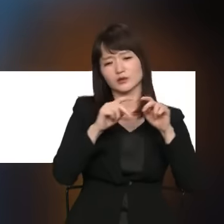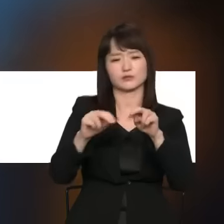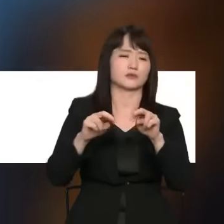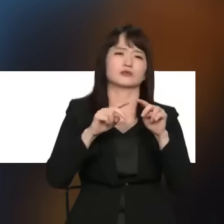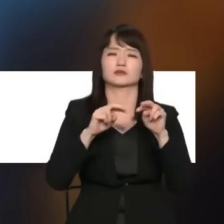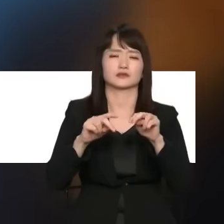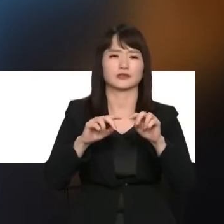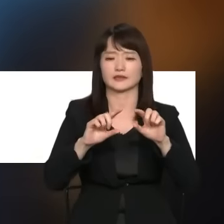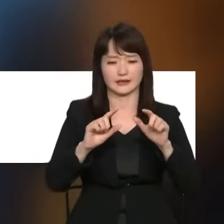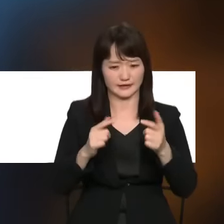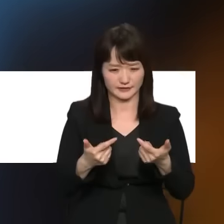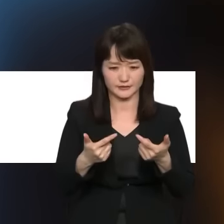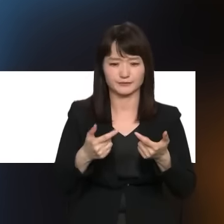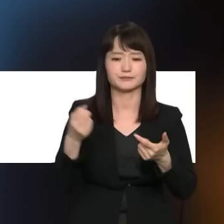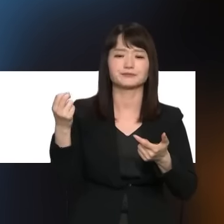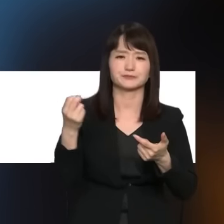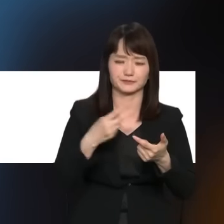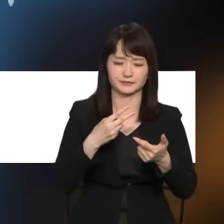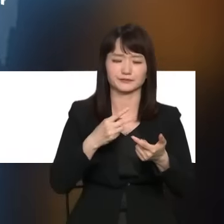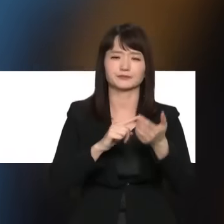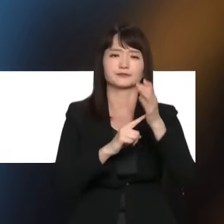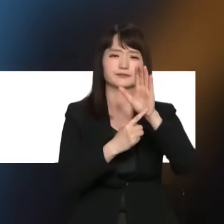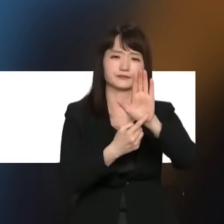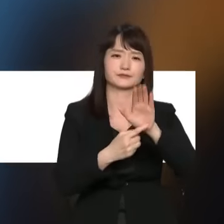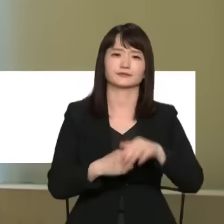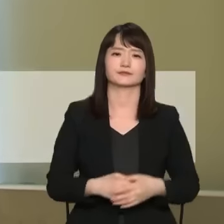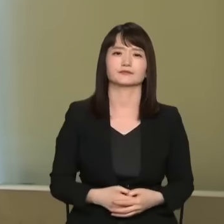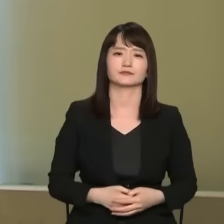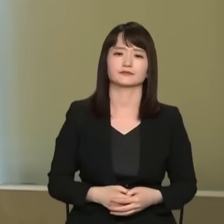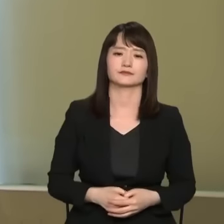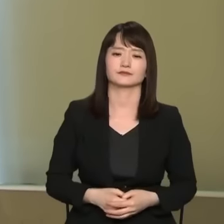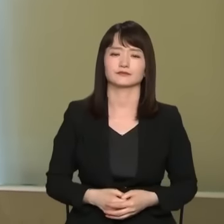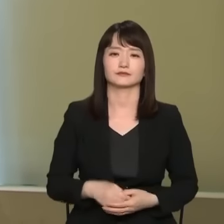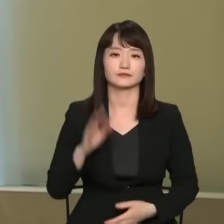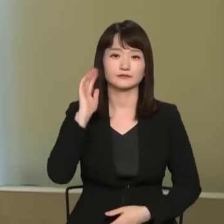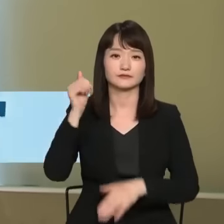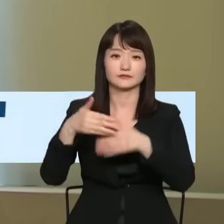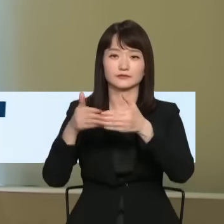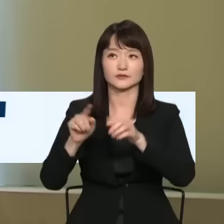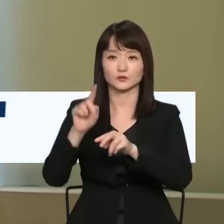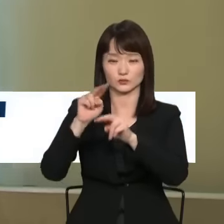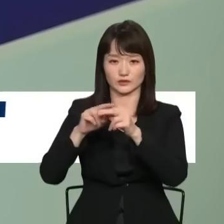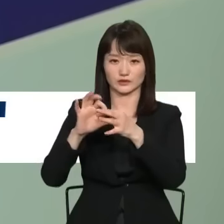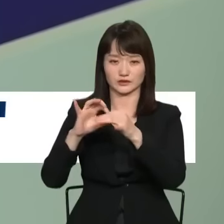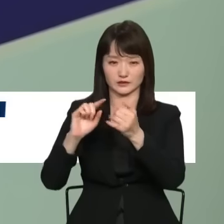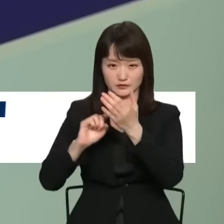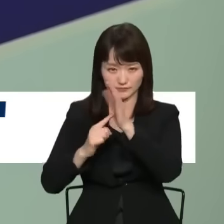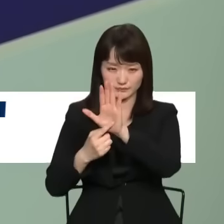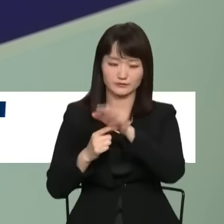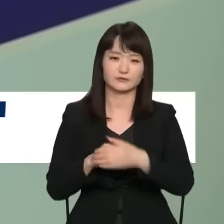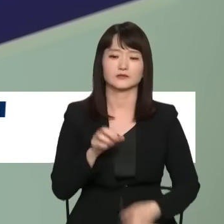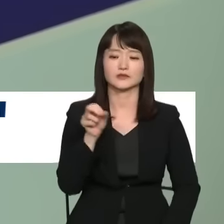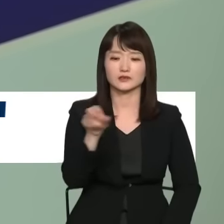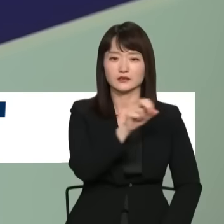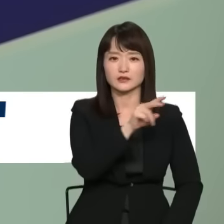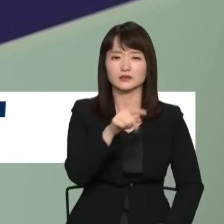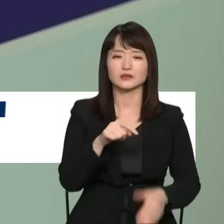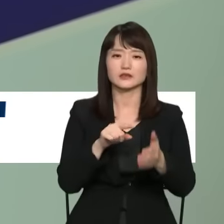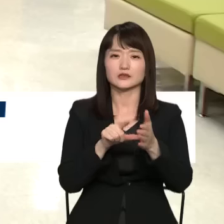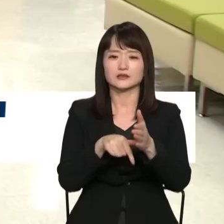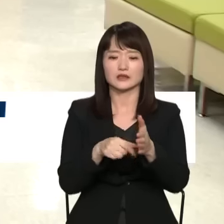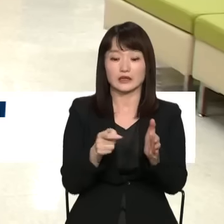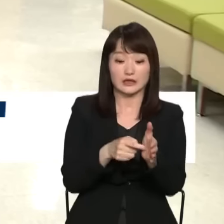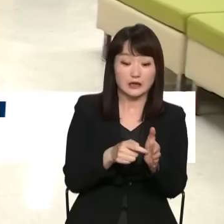문제가 절대 아님을 다시 한번 밝혀둡니다. 대통령실 고위 관계자는 여야가 시간에